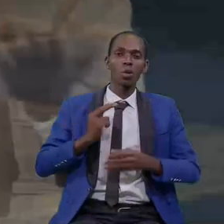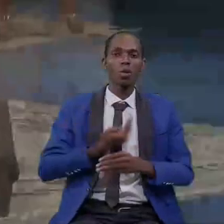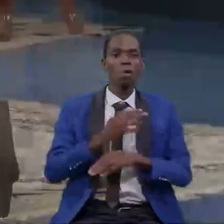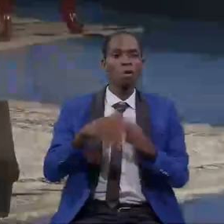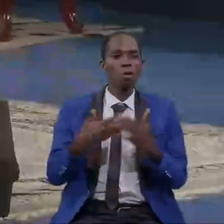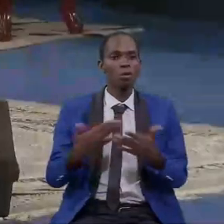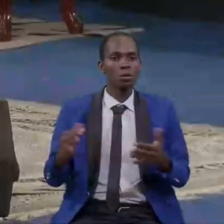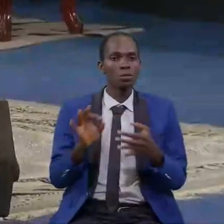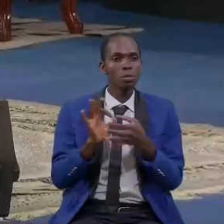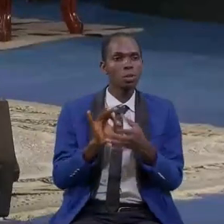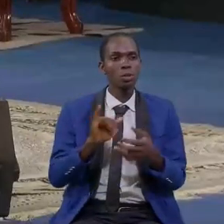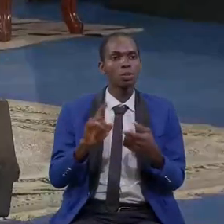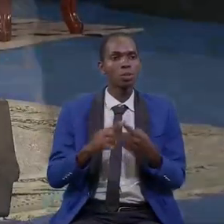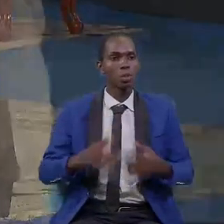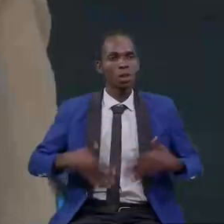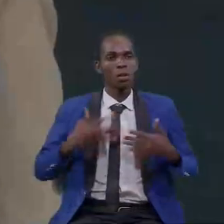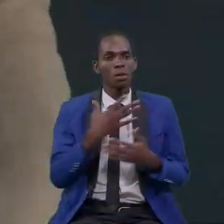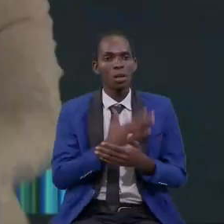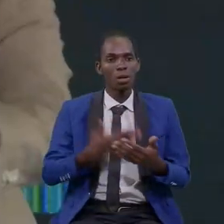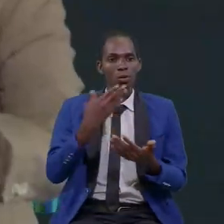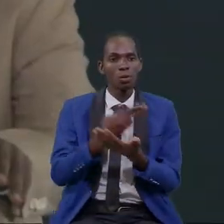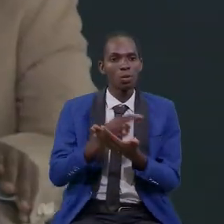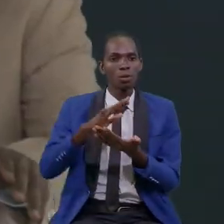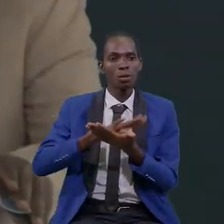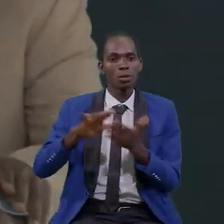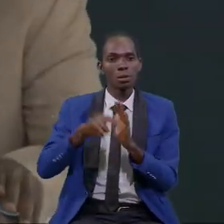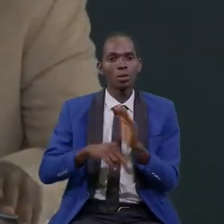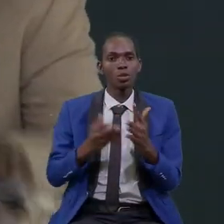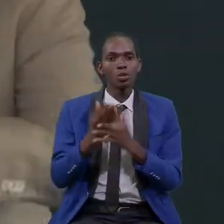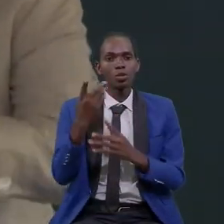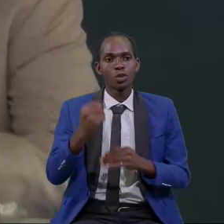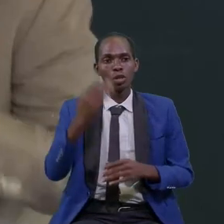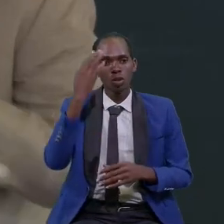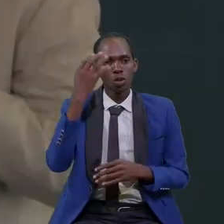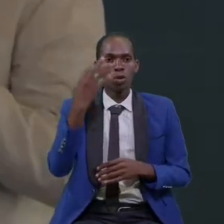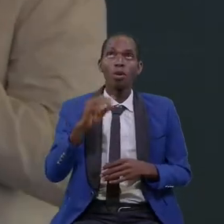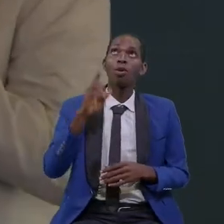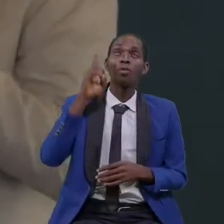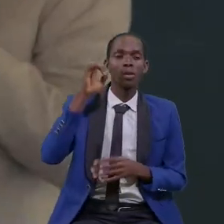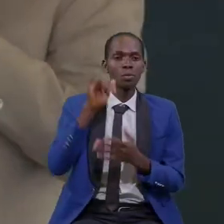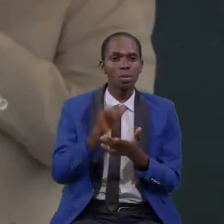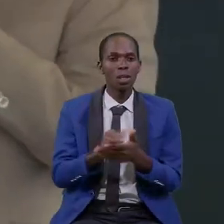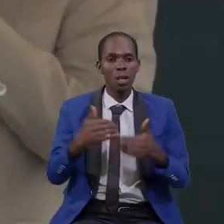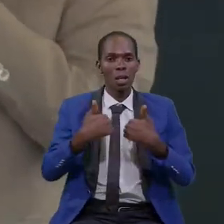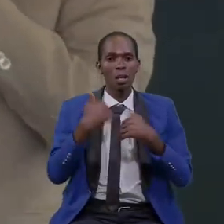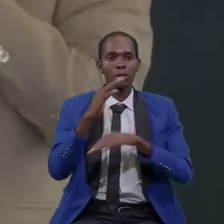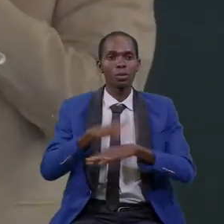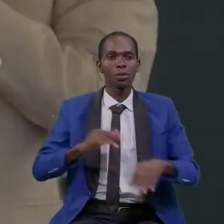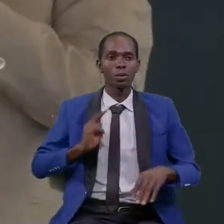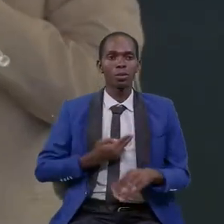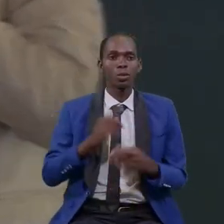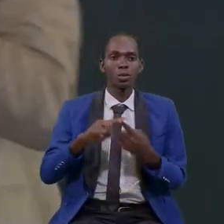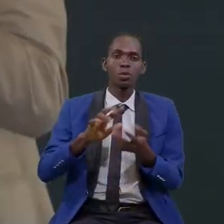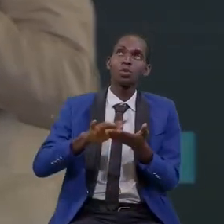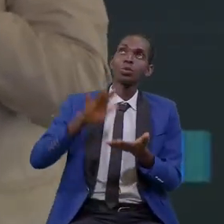à la vie et à la piété au moyen de la connaissance de celui qui nous a appelés par sa